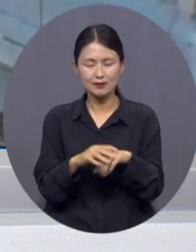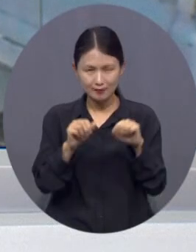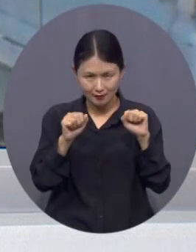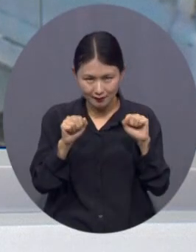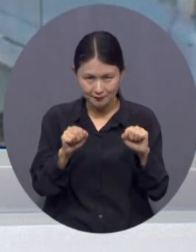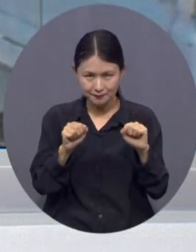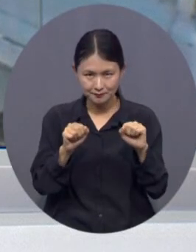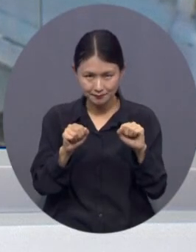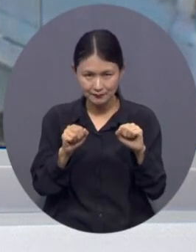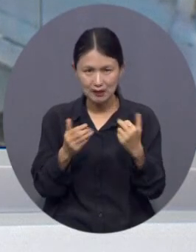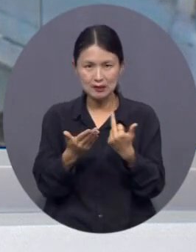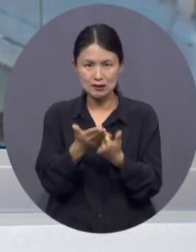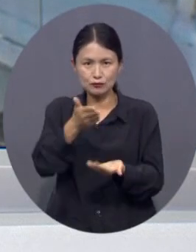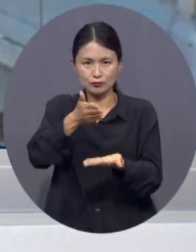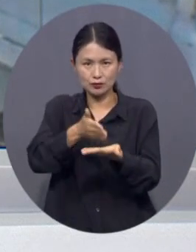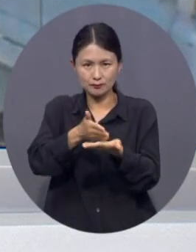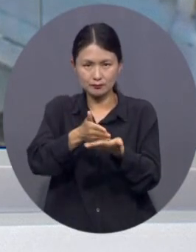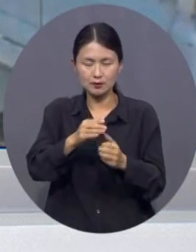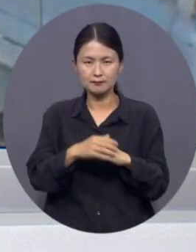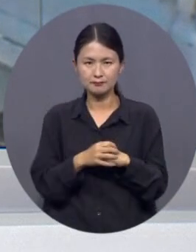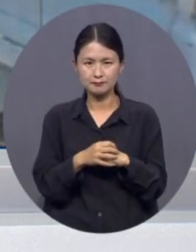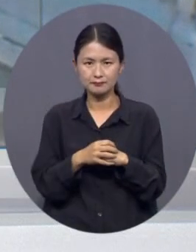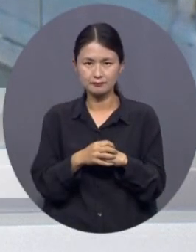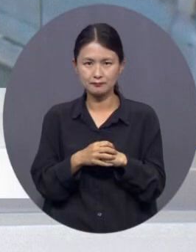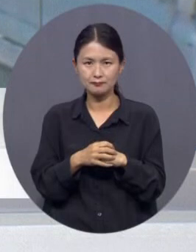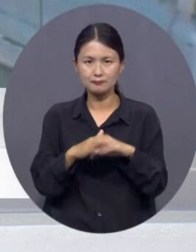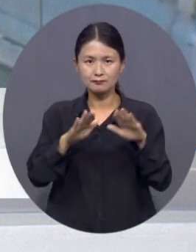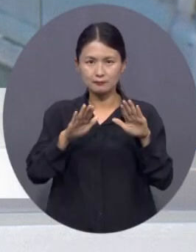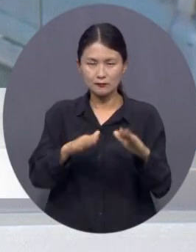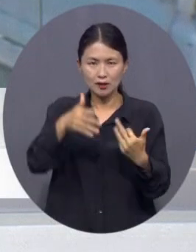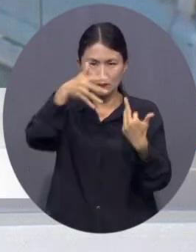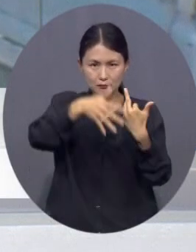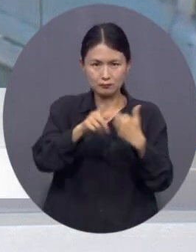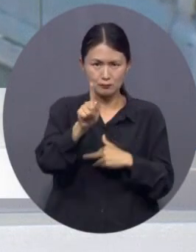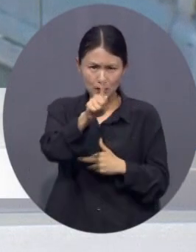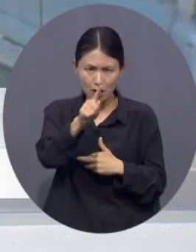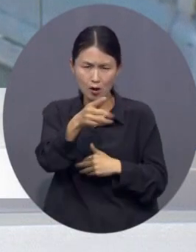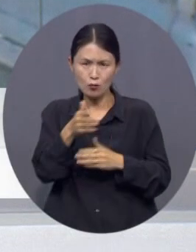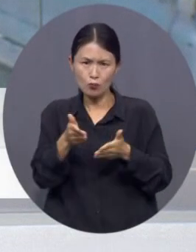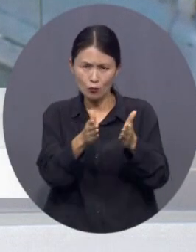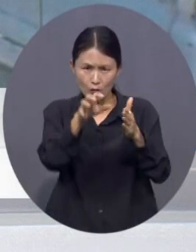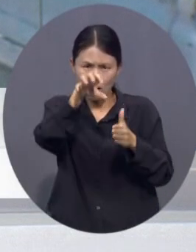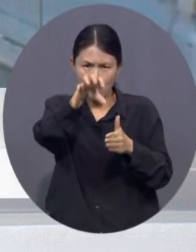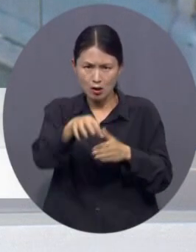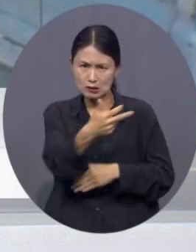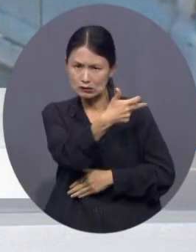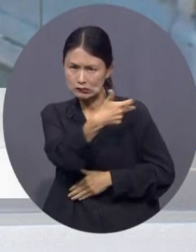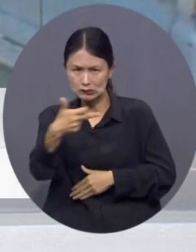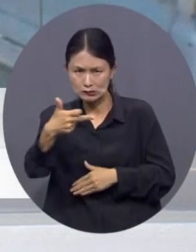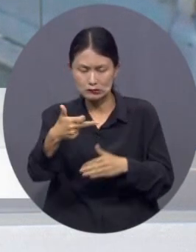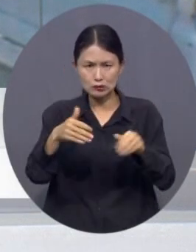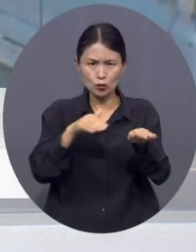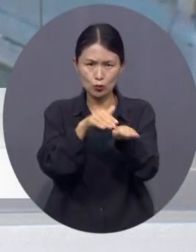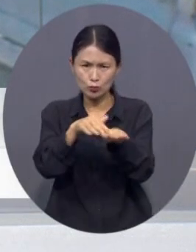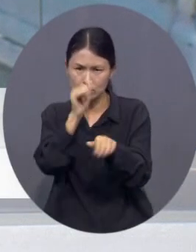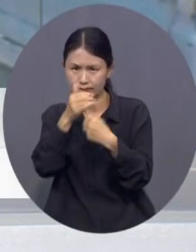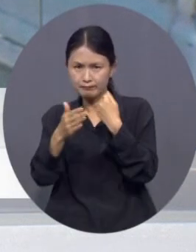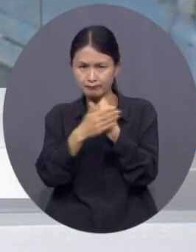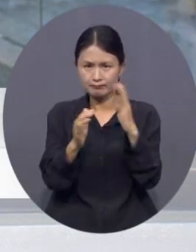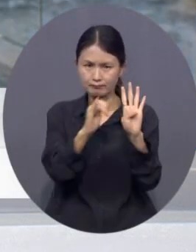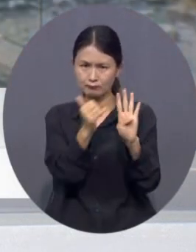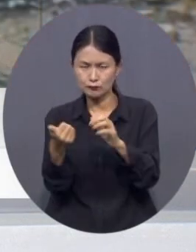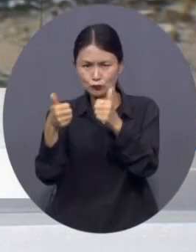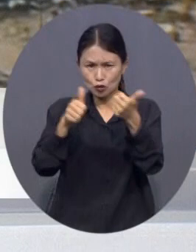여러분 안녕하십니까? 뉴스데스크 제주입니다. 오늘 서귀포시 한 교차로에서 대형 교통사고가 발생해